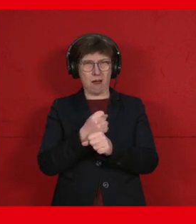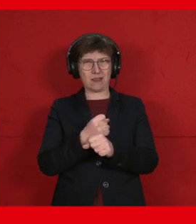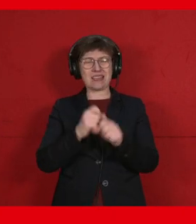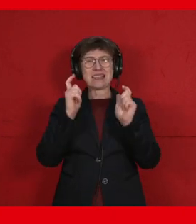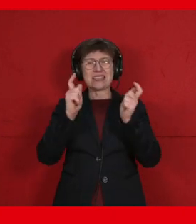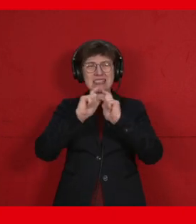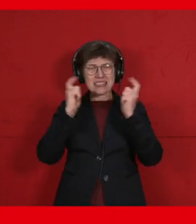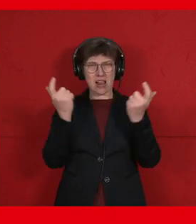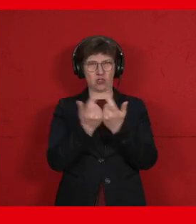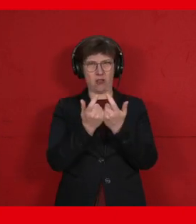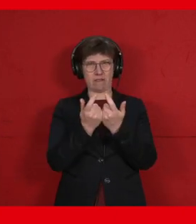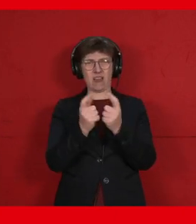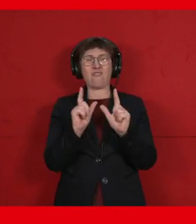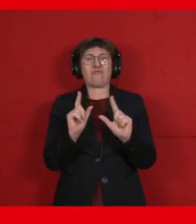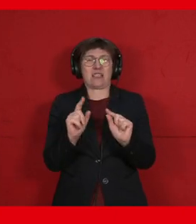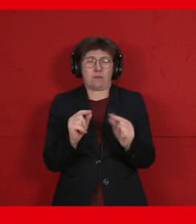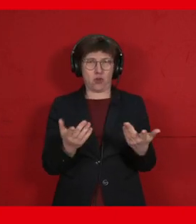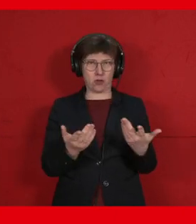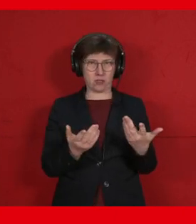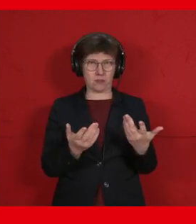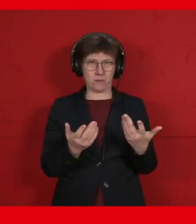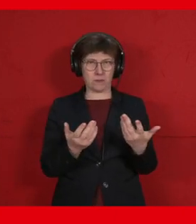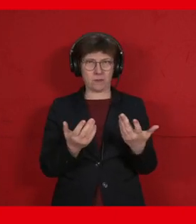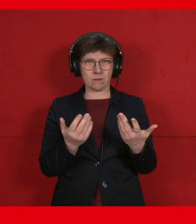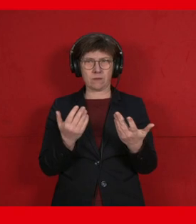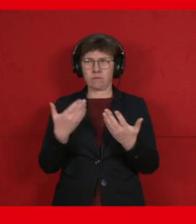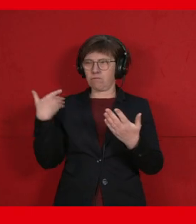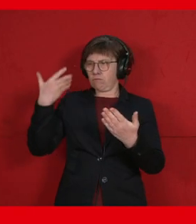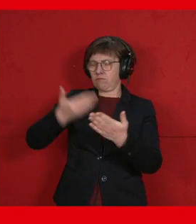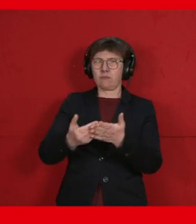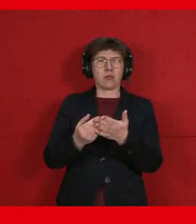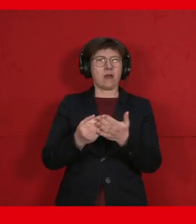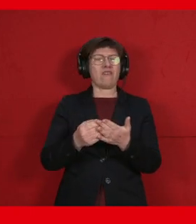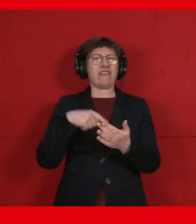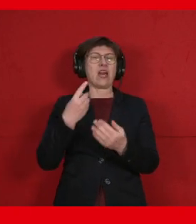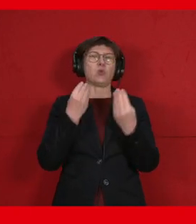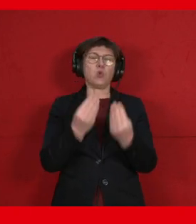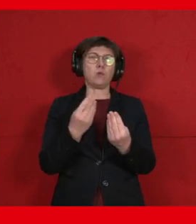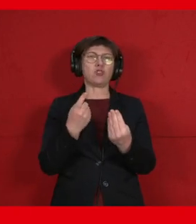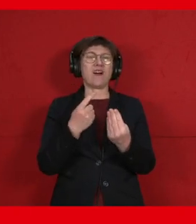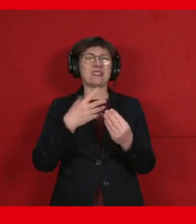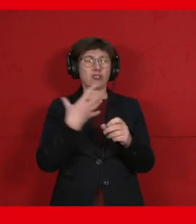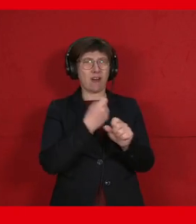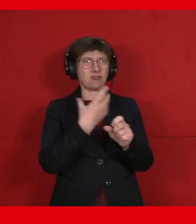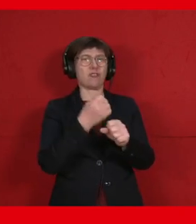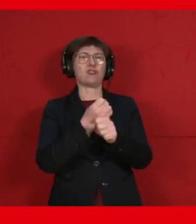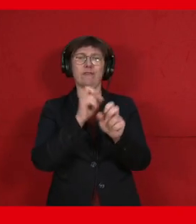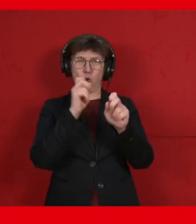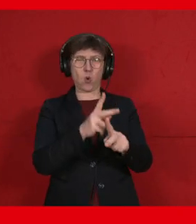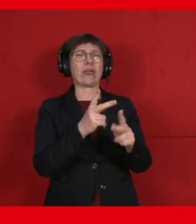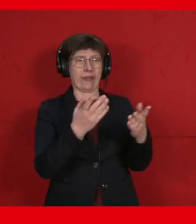der Gesellschaft, was das bedeutet. Und in den vergangenen Jahren haben wir stattdessen erreichte, worauf man auch stolz sein